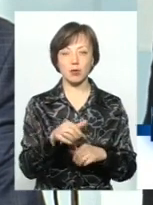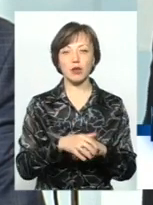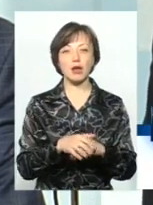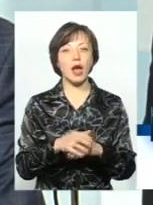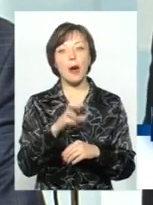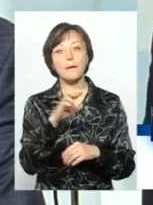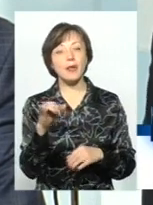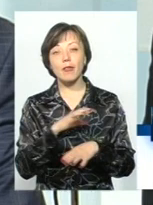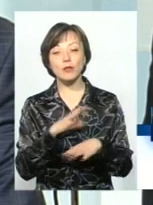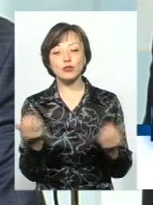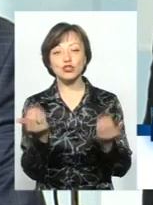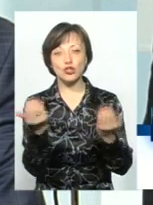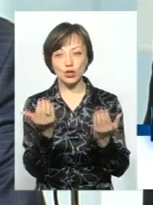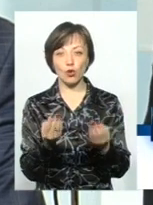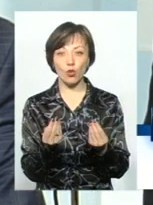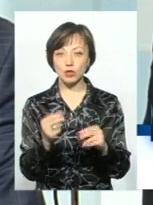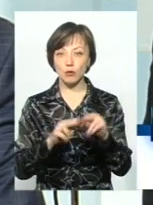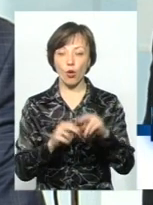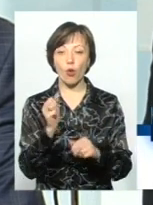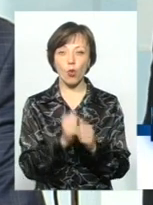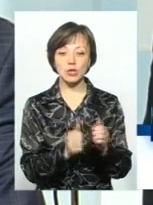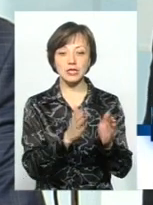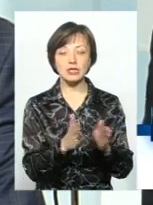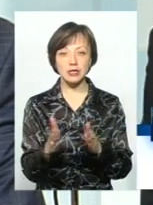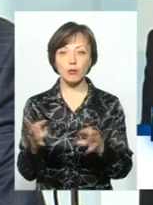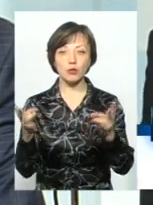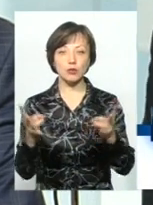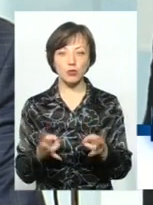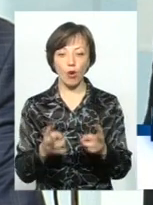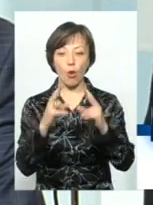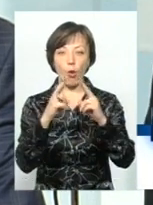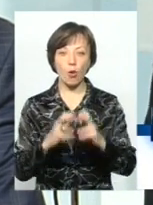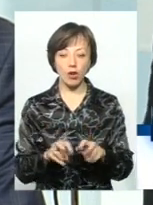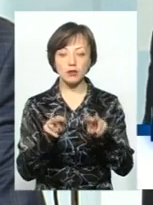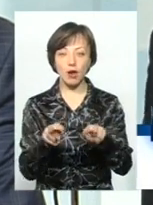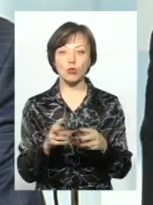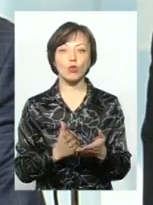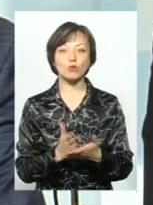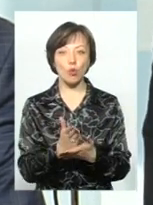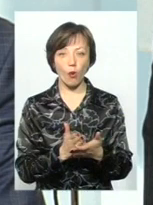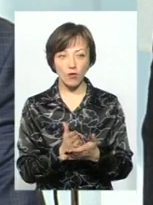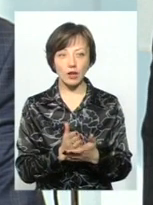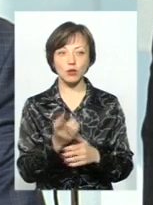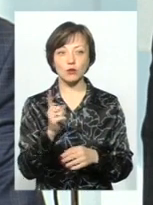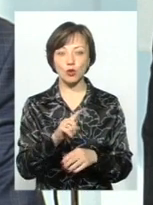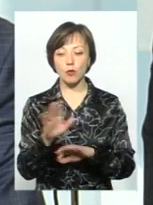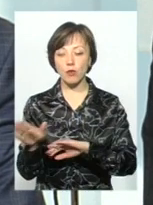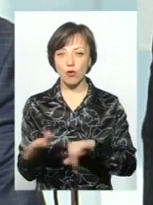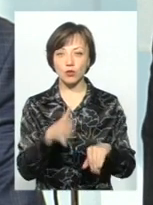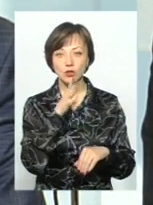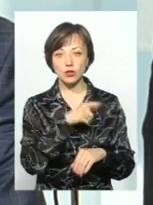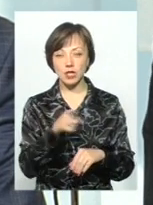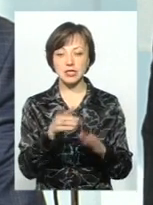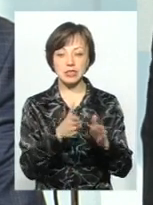якби не було, за чиї кошти вони не будувались, кожна система потребує огляду, нагляду і обслуговування. Тому що проходить час, система